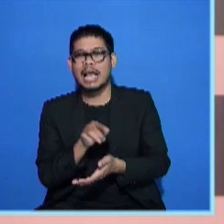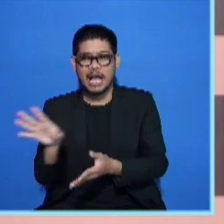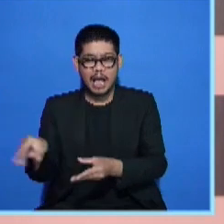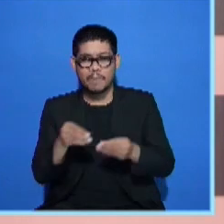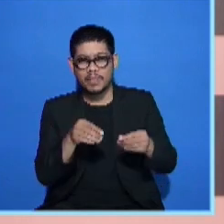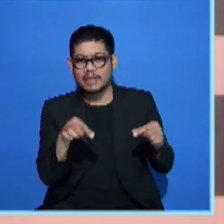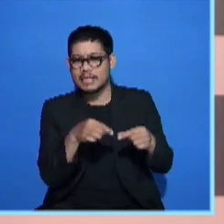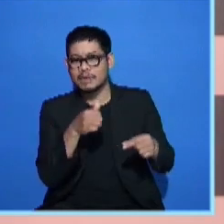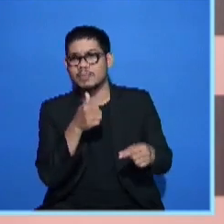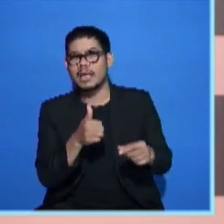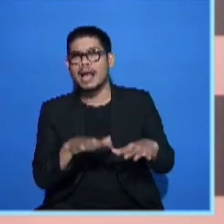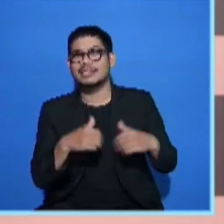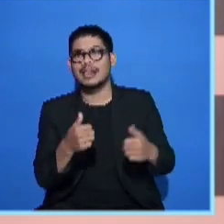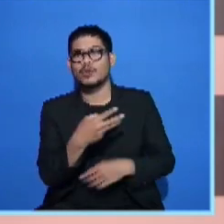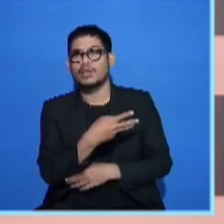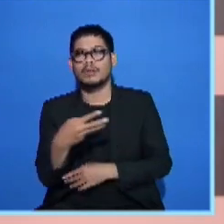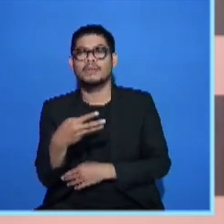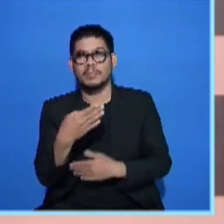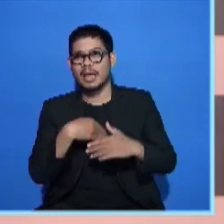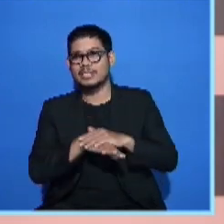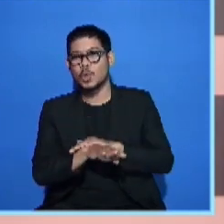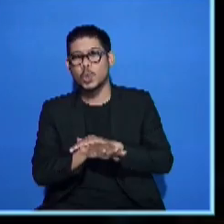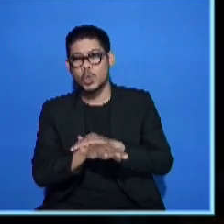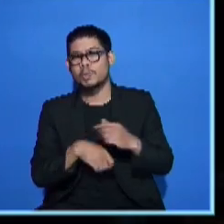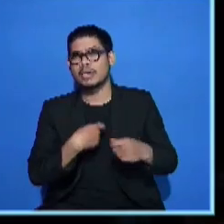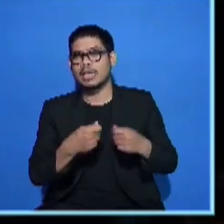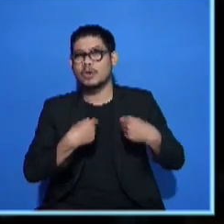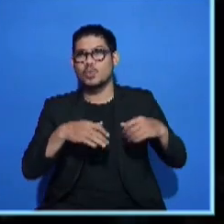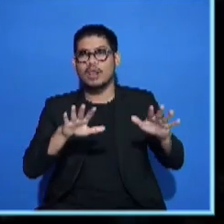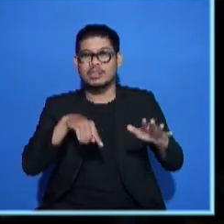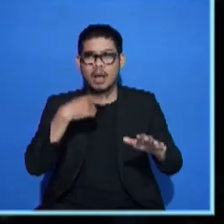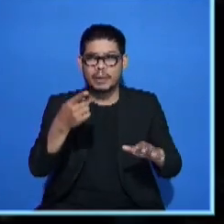ekonomis tinggi bahkan telah masuk pasar luar negeri